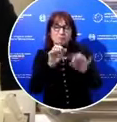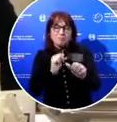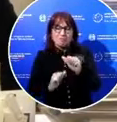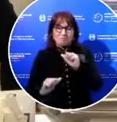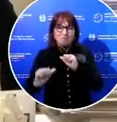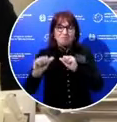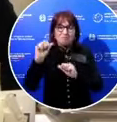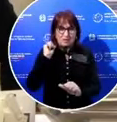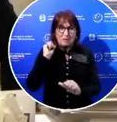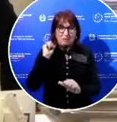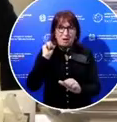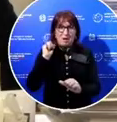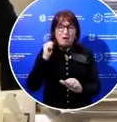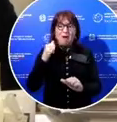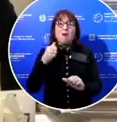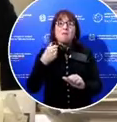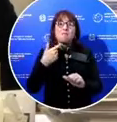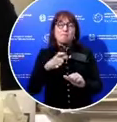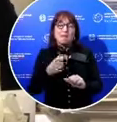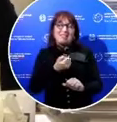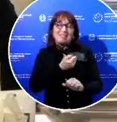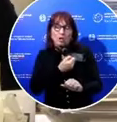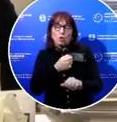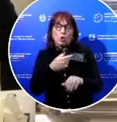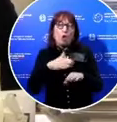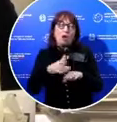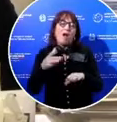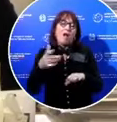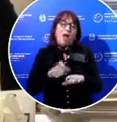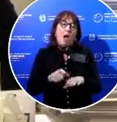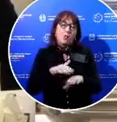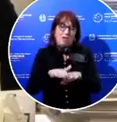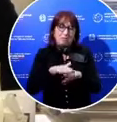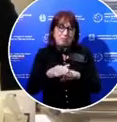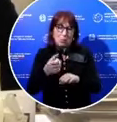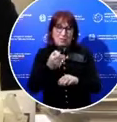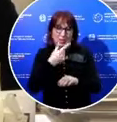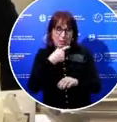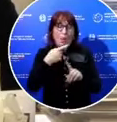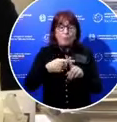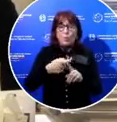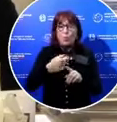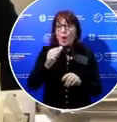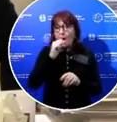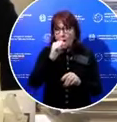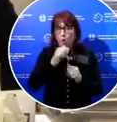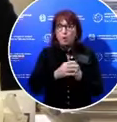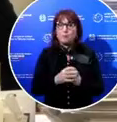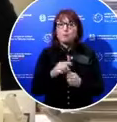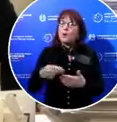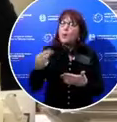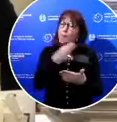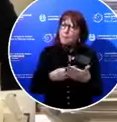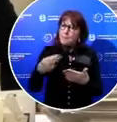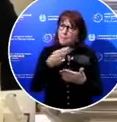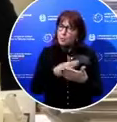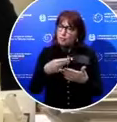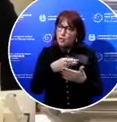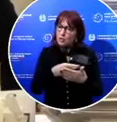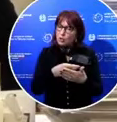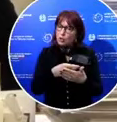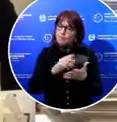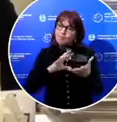dell'incidentalità causata dall'uso di sostanze stupefacenti e dall'abuso di alcol. E la progettualità assume